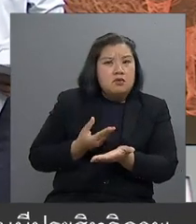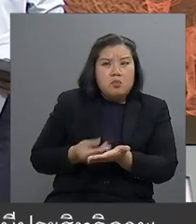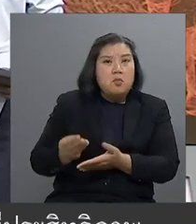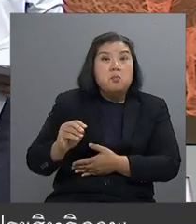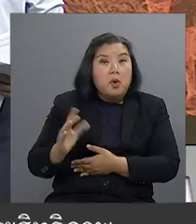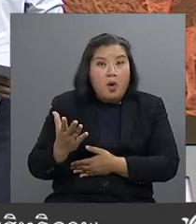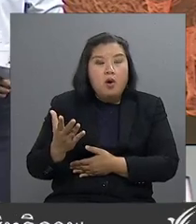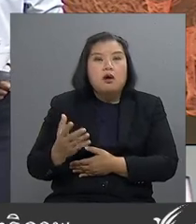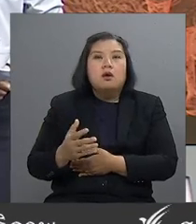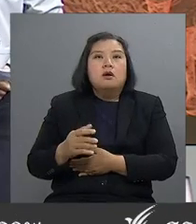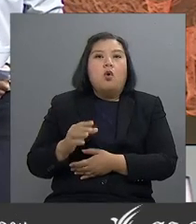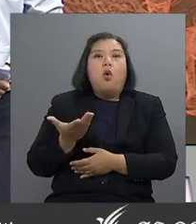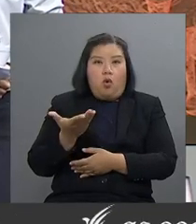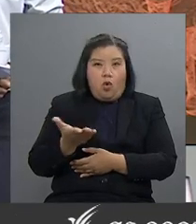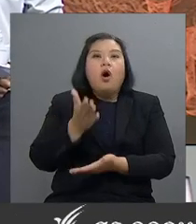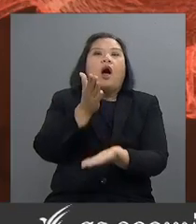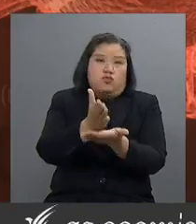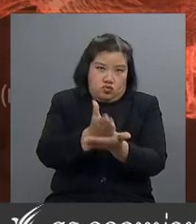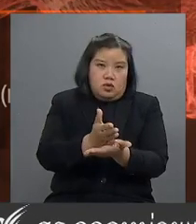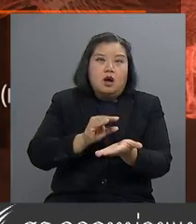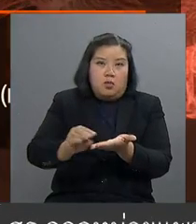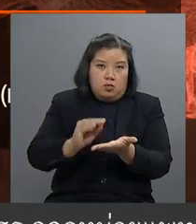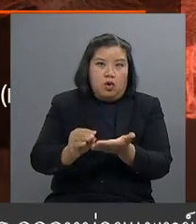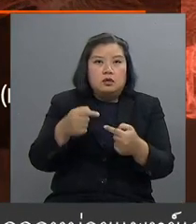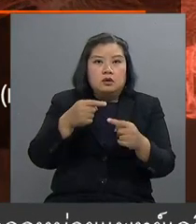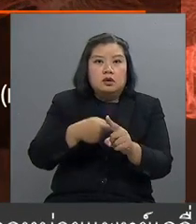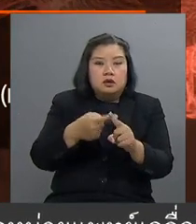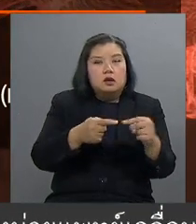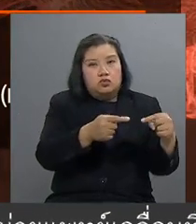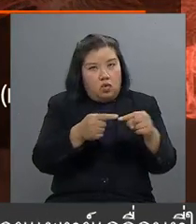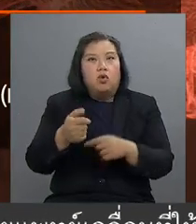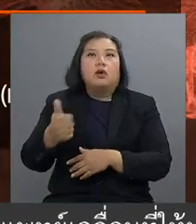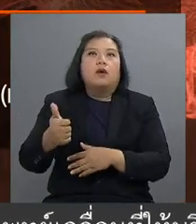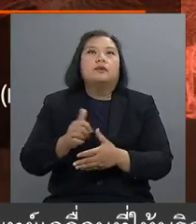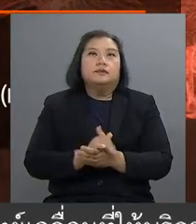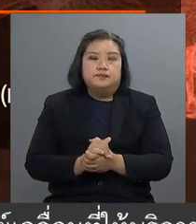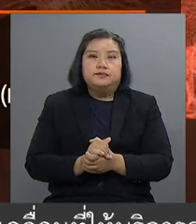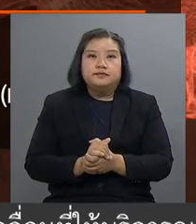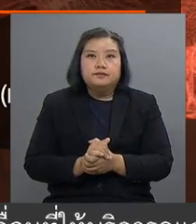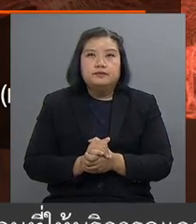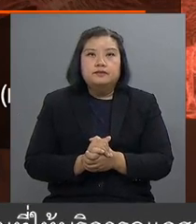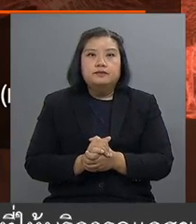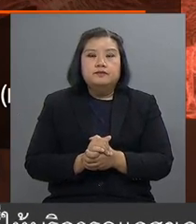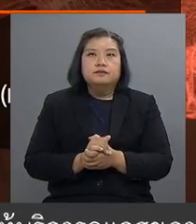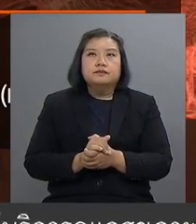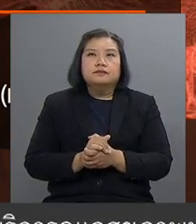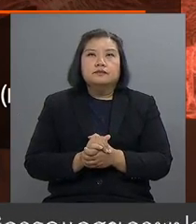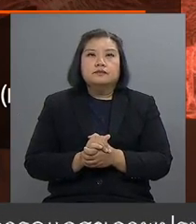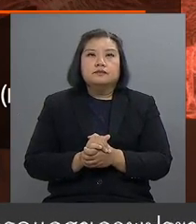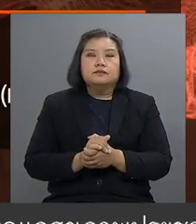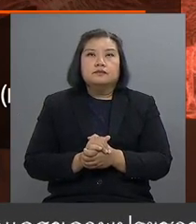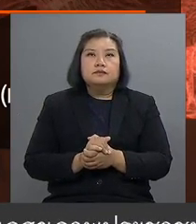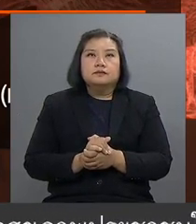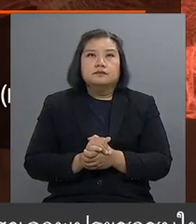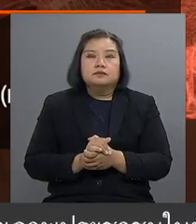เงินอ่ะพักนี่ต่อไปก่อนได้ค่ะที่นี่เขารู้ว่าทุบให้แบนอ้ารถดอกเบี้ย